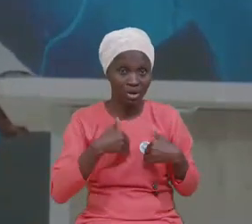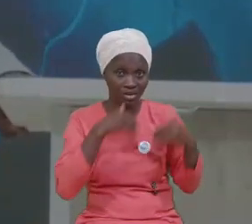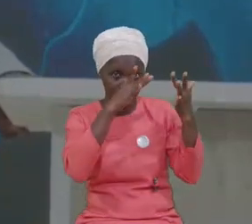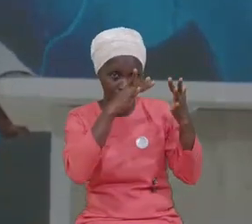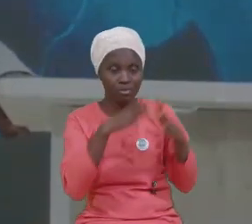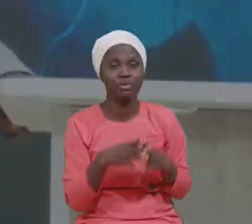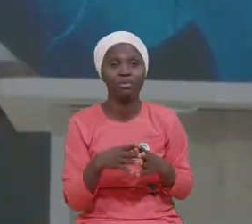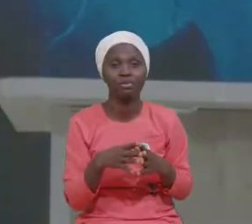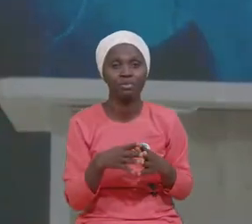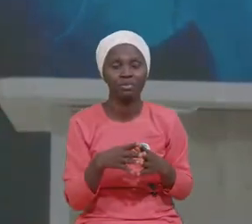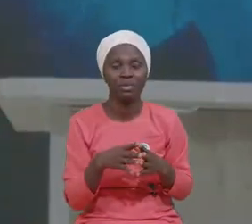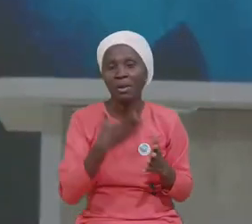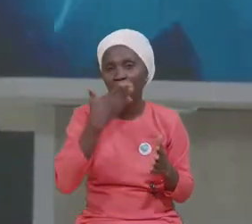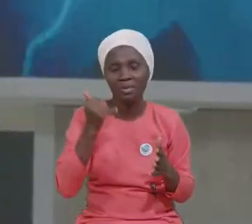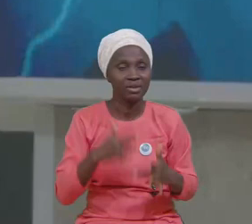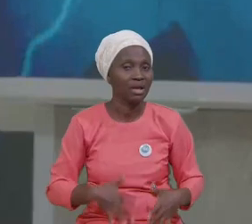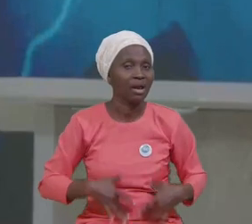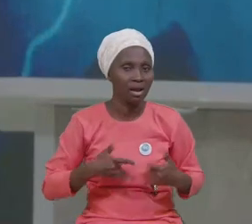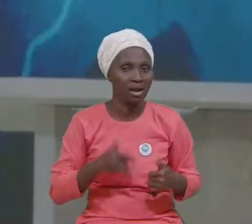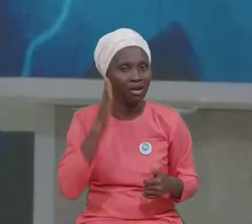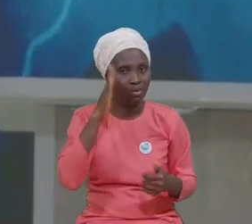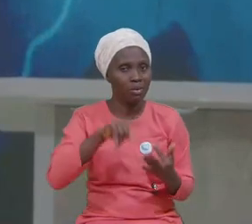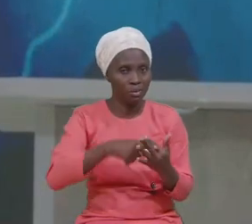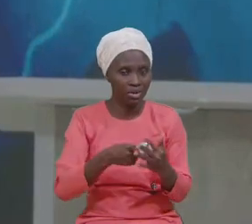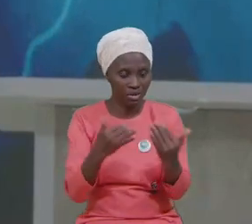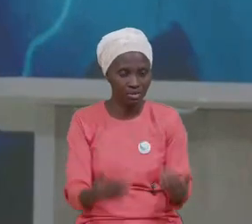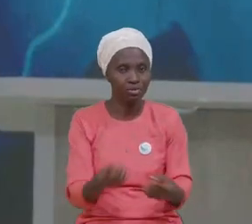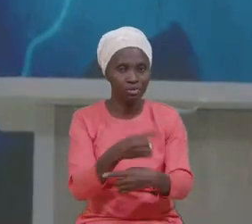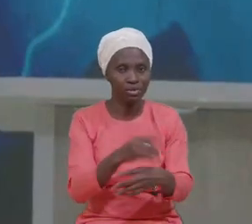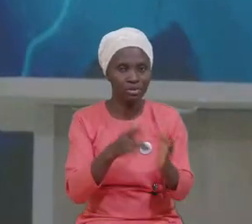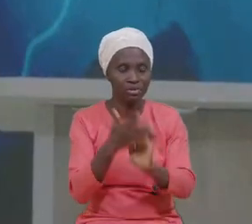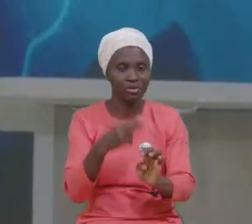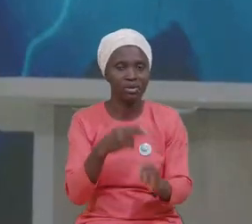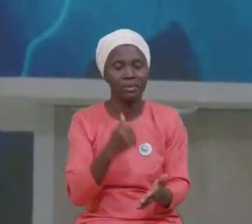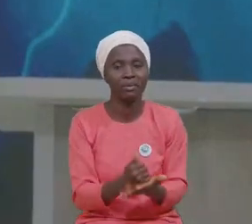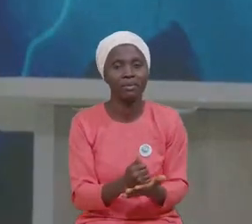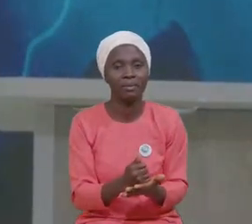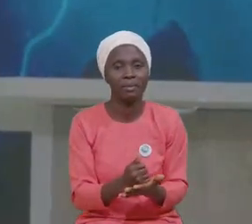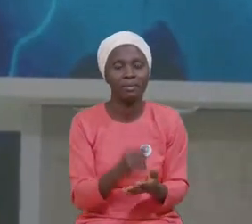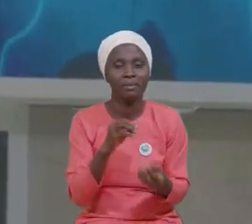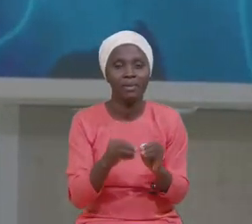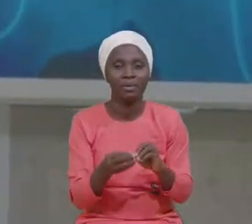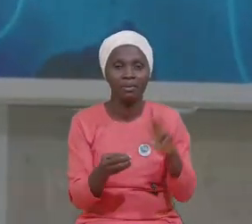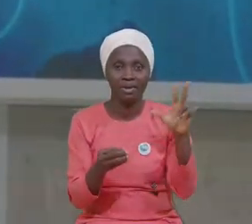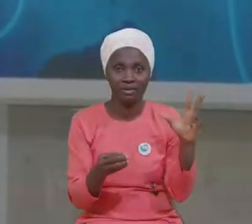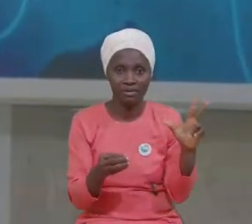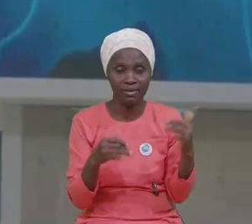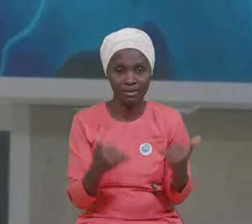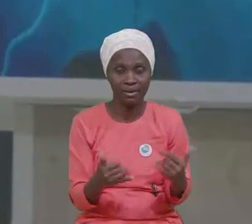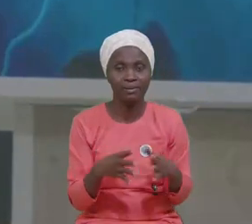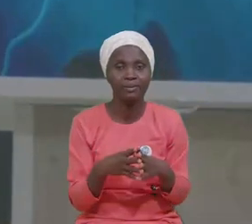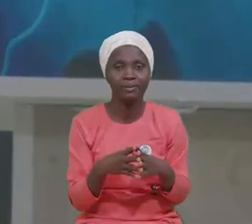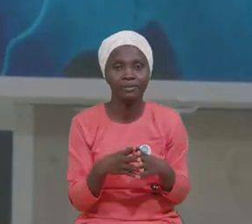plein d'espoir, la vie, une meilleure vie, commence aujourd'hui. Troisième élément maintenant,